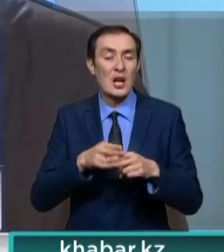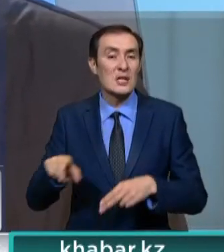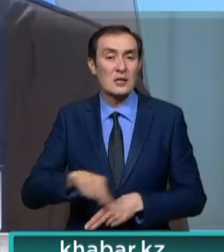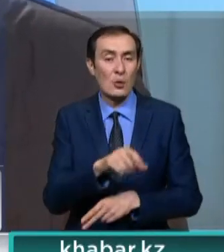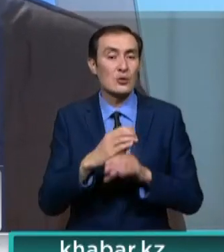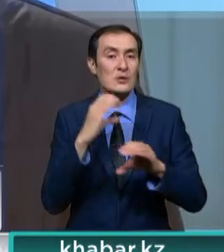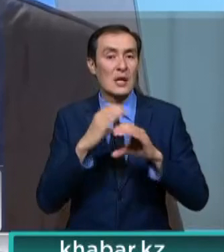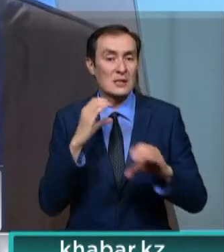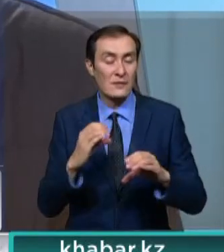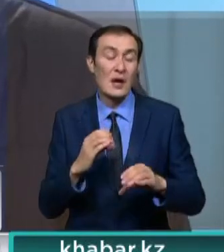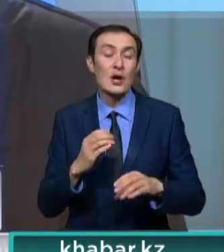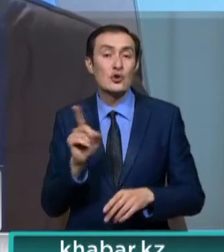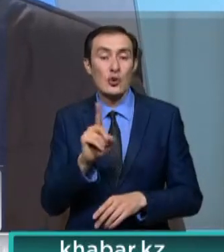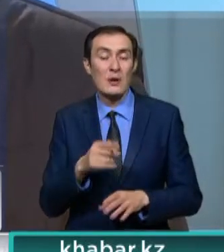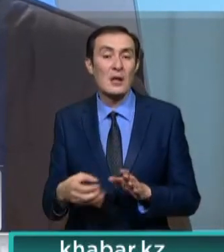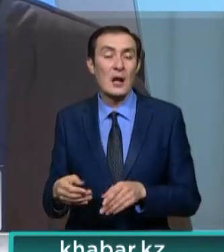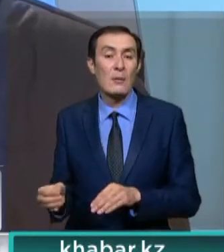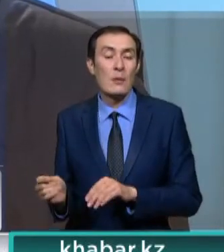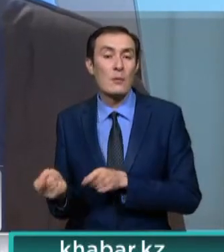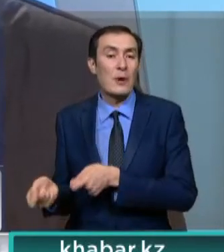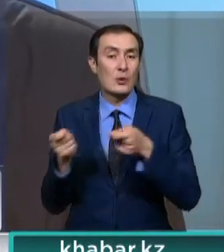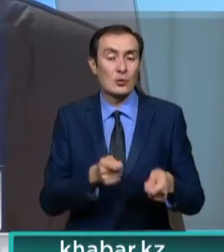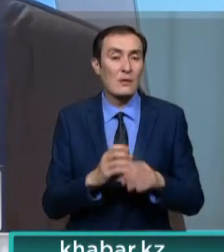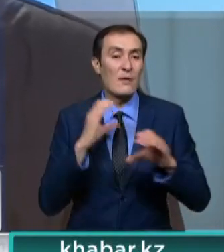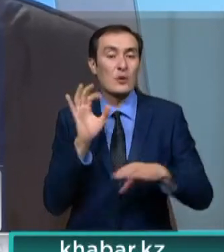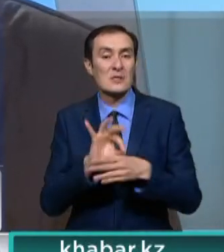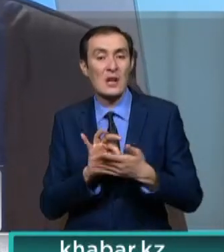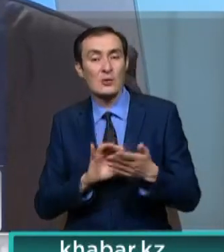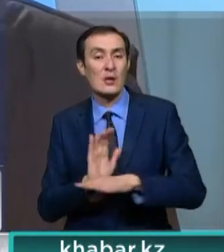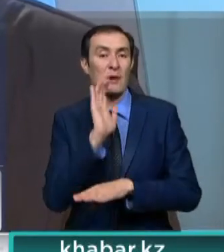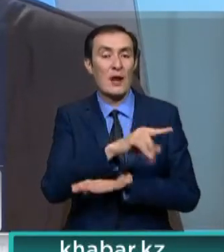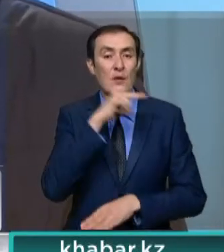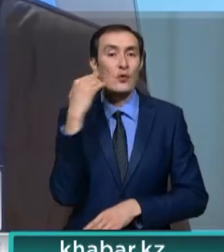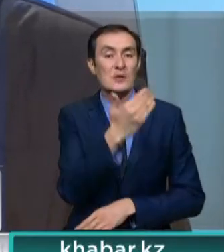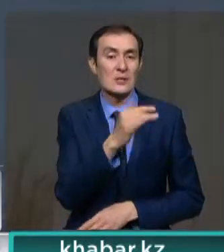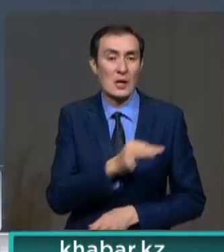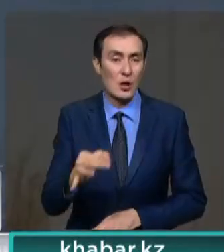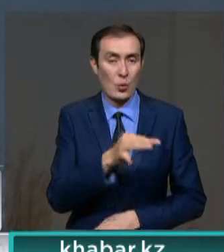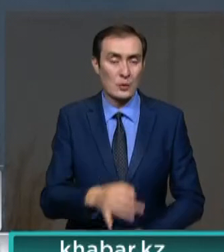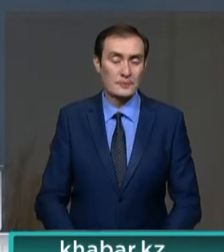станцию Камыстыбас для погрузки в вагоны, которые сразу отправлялись в российские регионы.